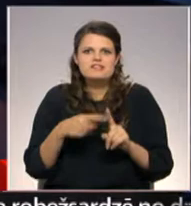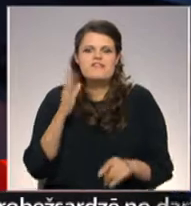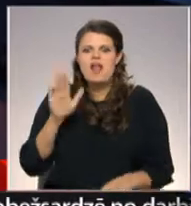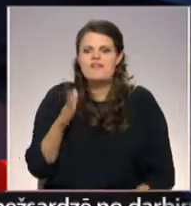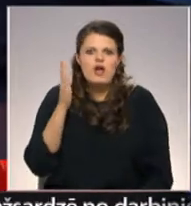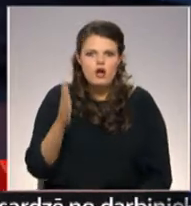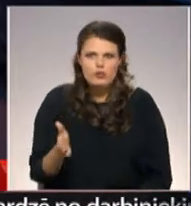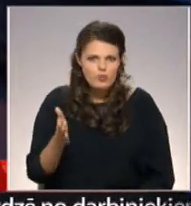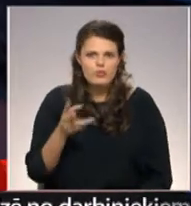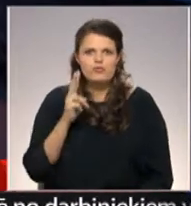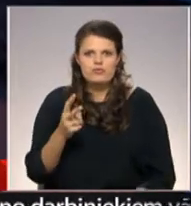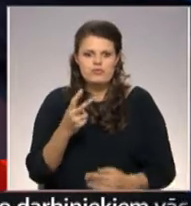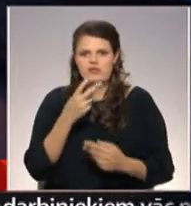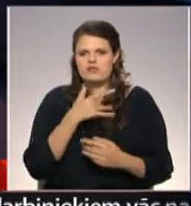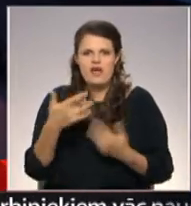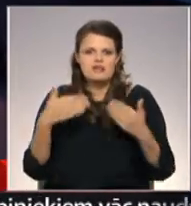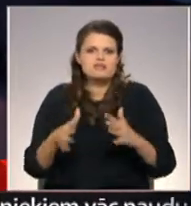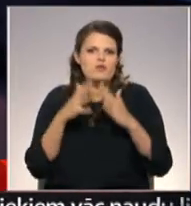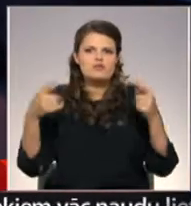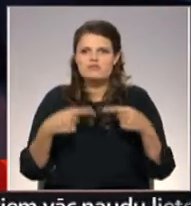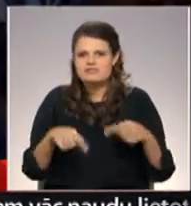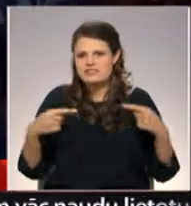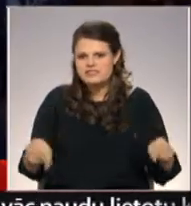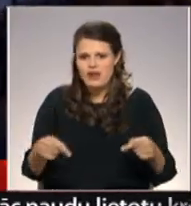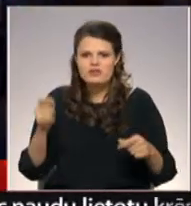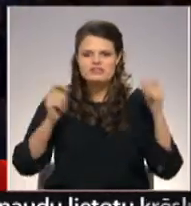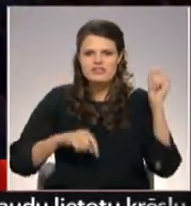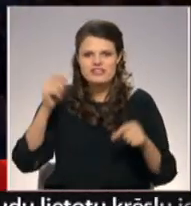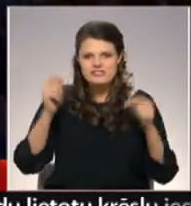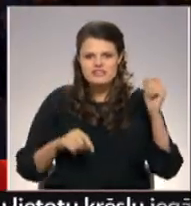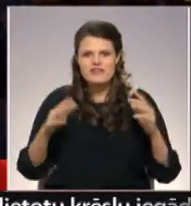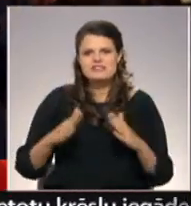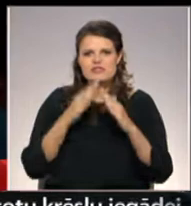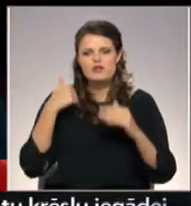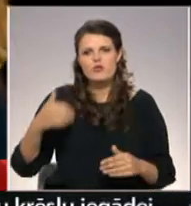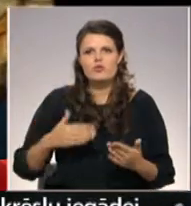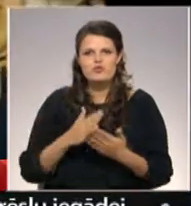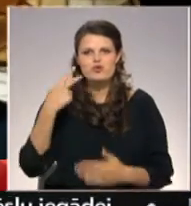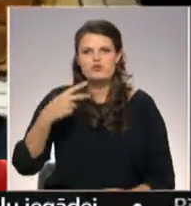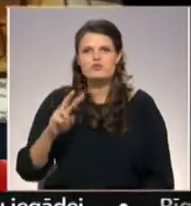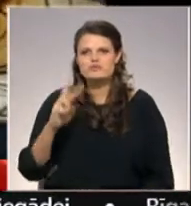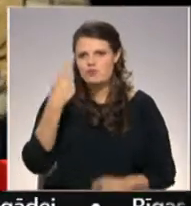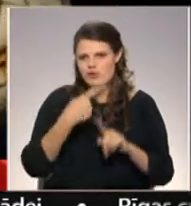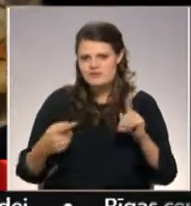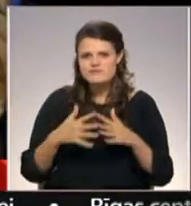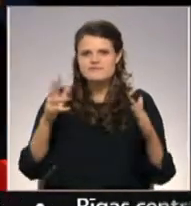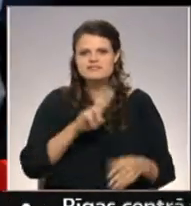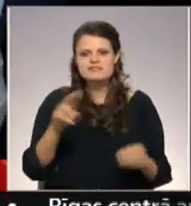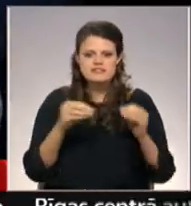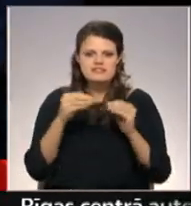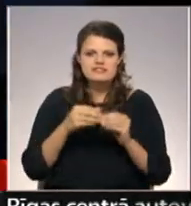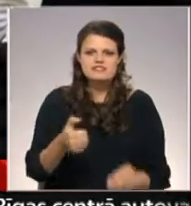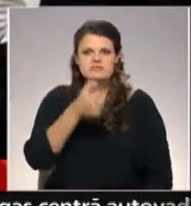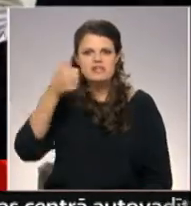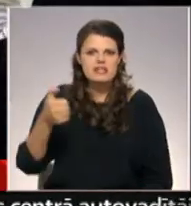būt. Ka izliekas, jau tā ir ļoti daudz viss kaut kas. Festivāls dzīves Kuldīgā notiek 22. Reizi, vairāk nekā 10 gadus